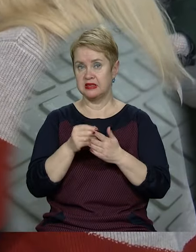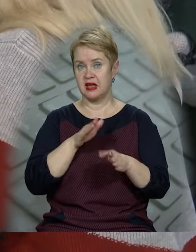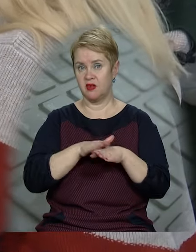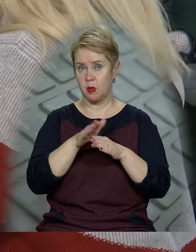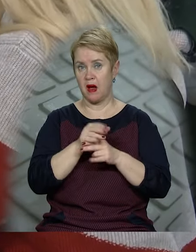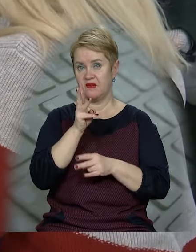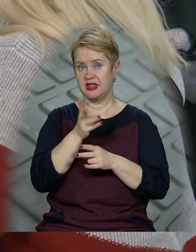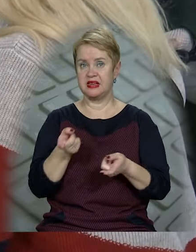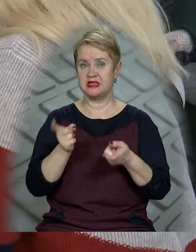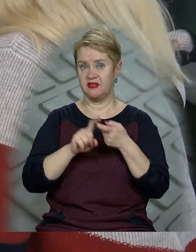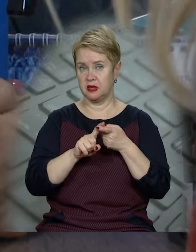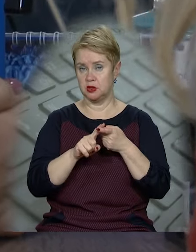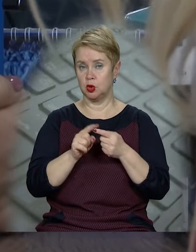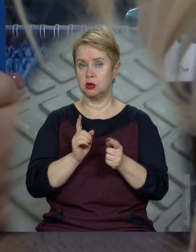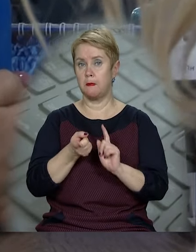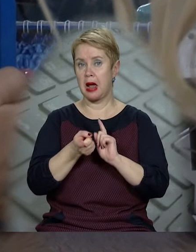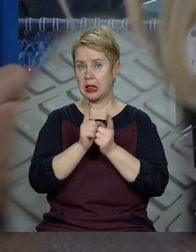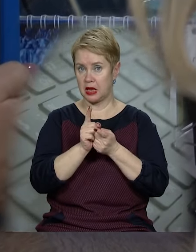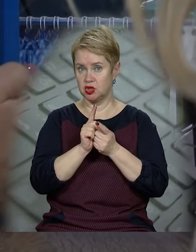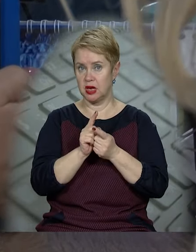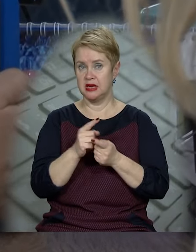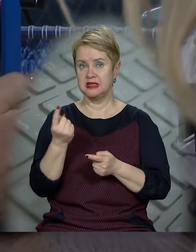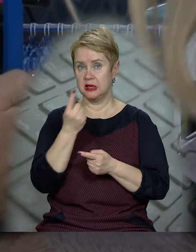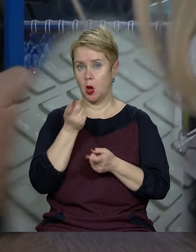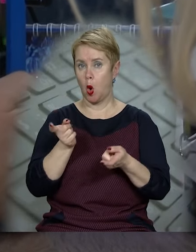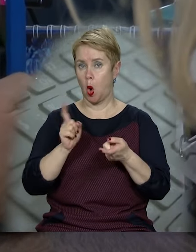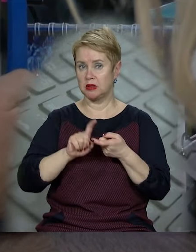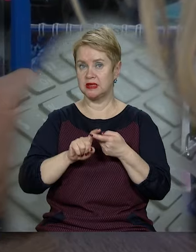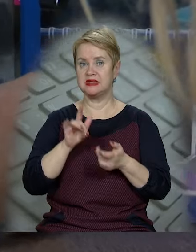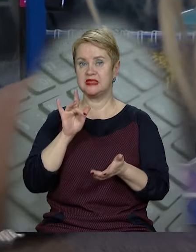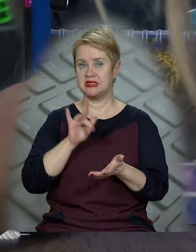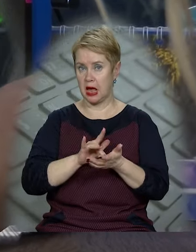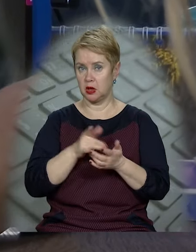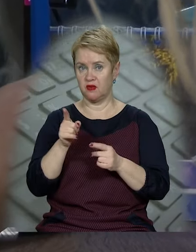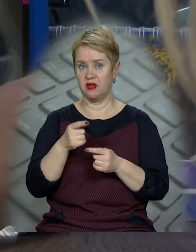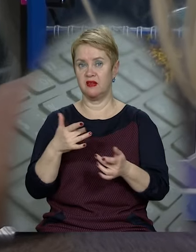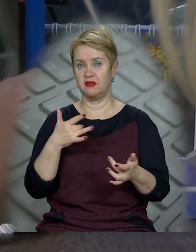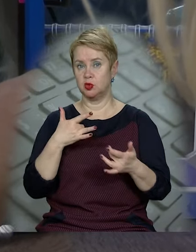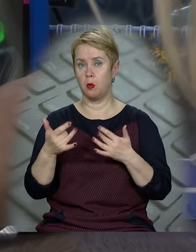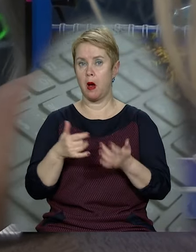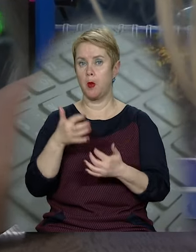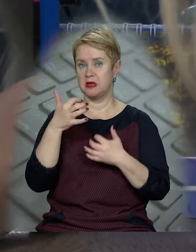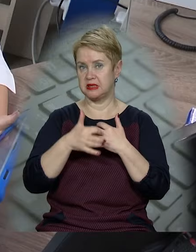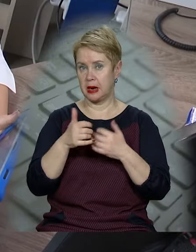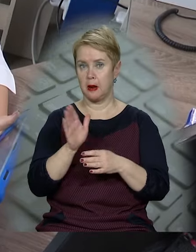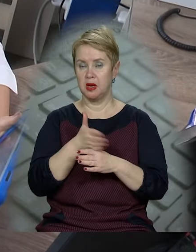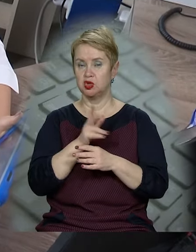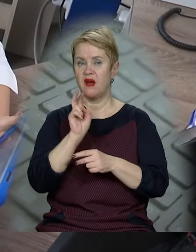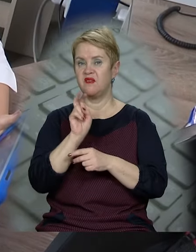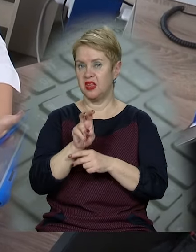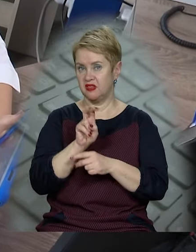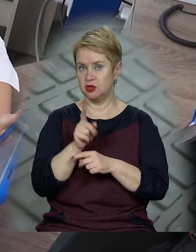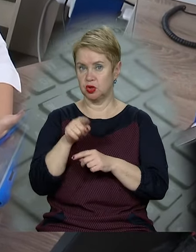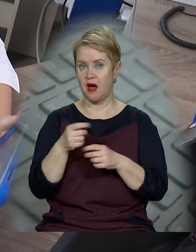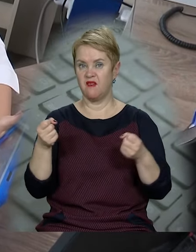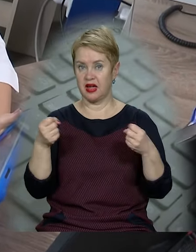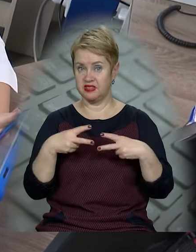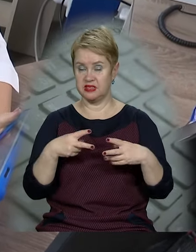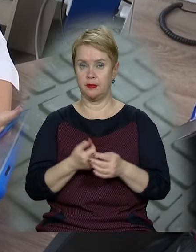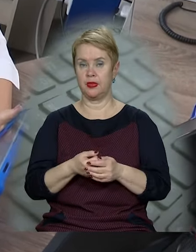відбувається відеозв'язок з сурдоперекладачем з єдиного контактного центру. Він виступає посередником між відвідувачем та